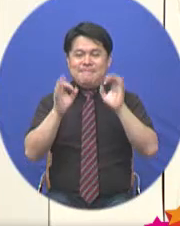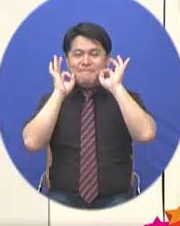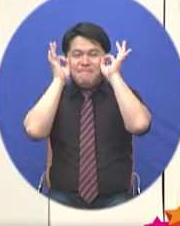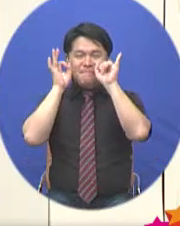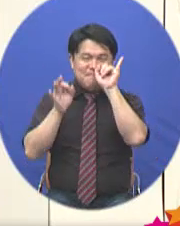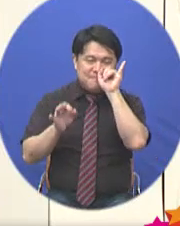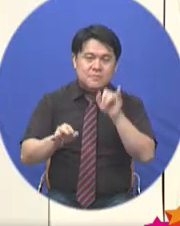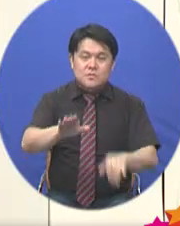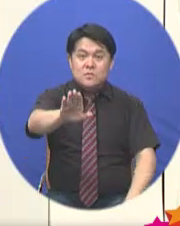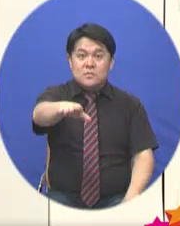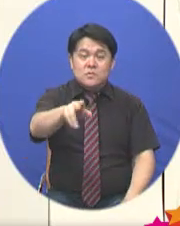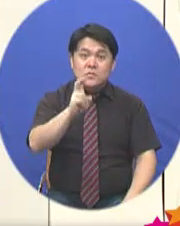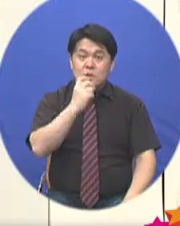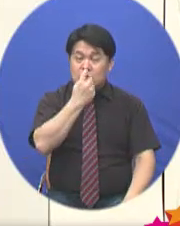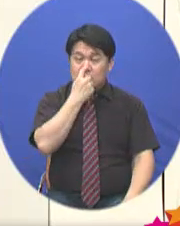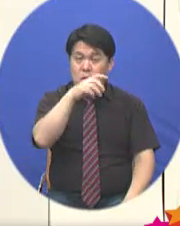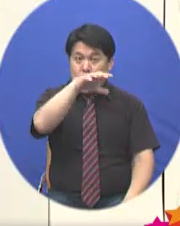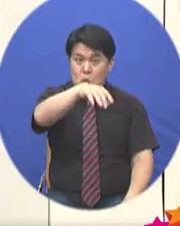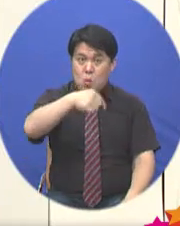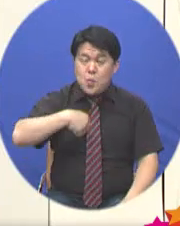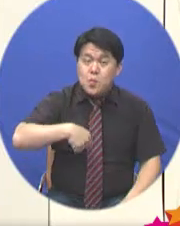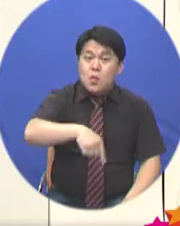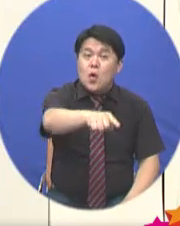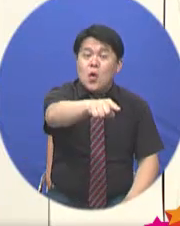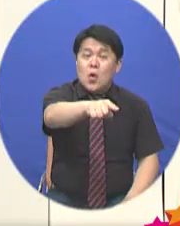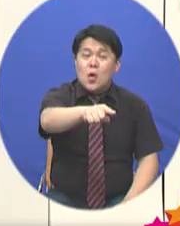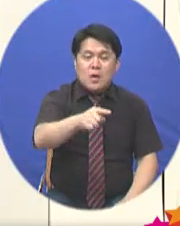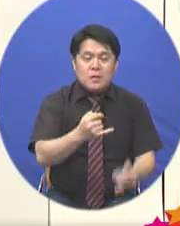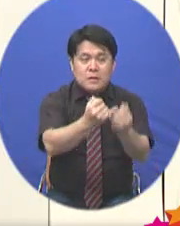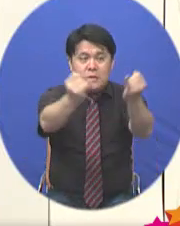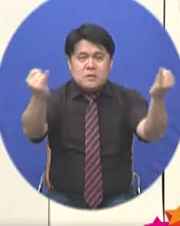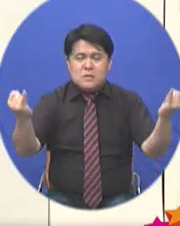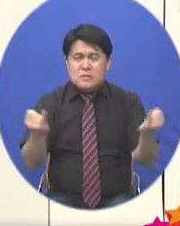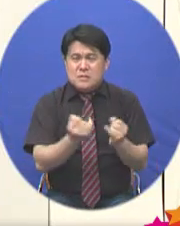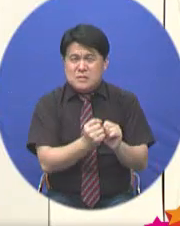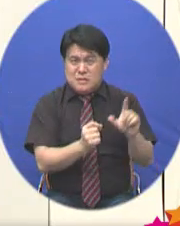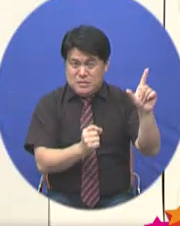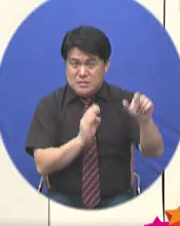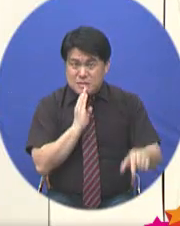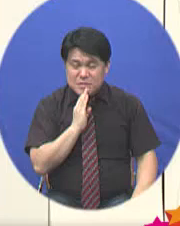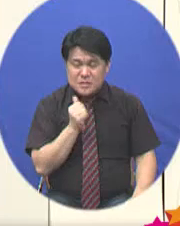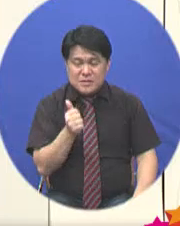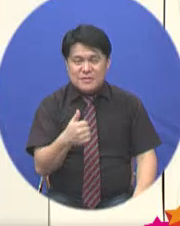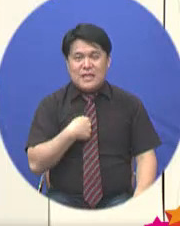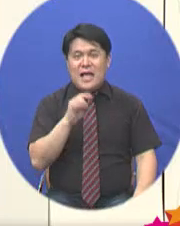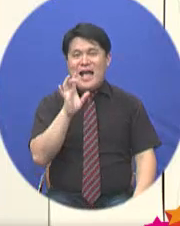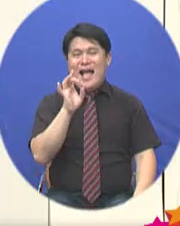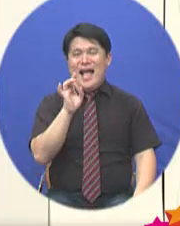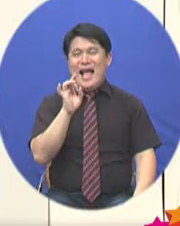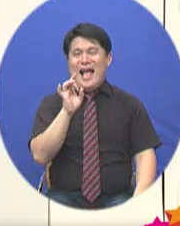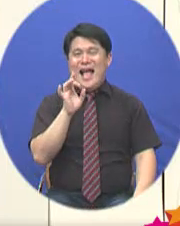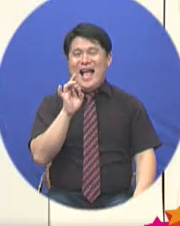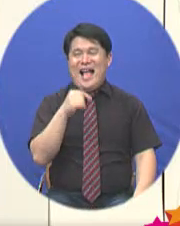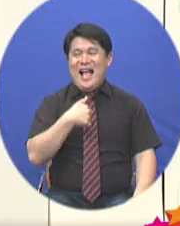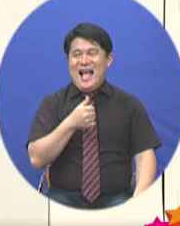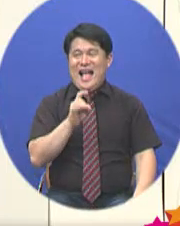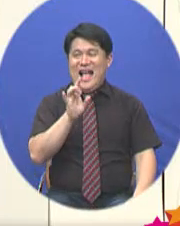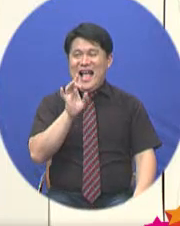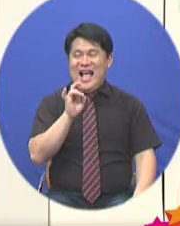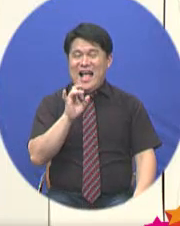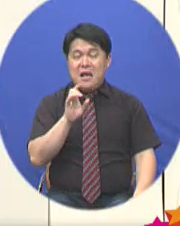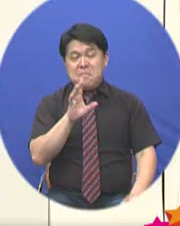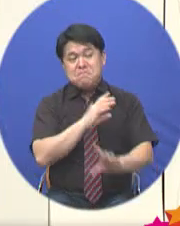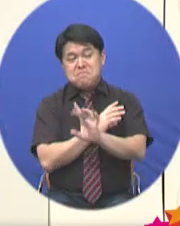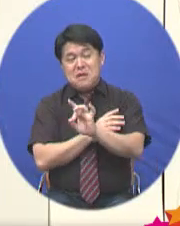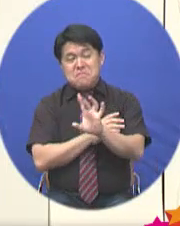씁니다. 근데 네. 노래교실 가시면은 여자분들이 아무래도 많죠? 네, 남자는 저 혼자고요. 그